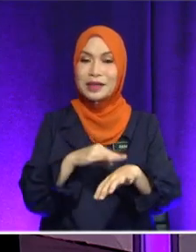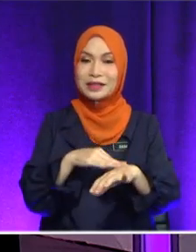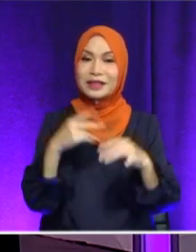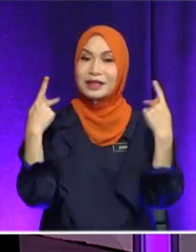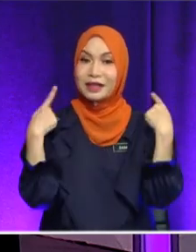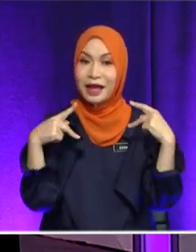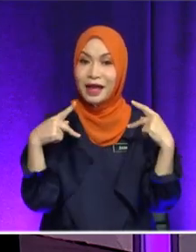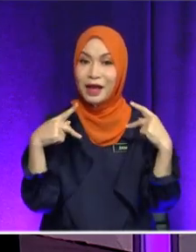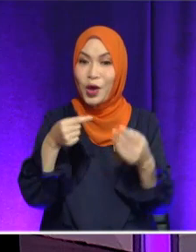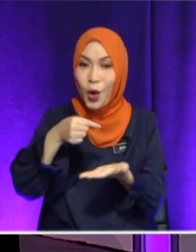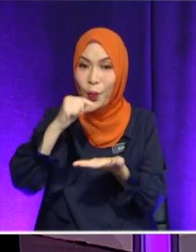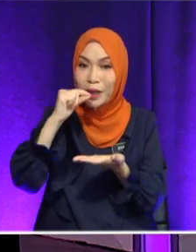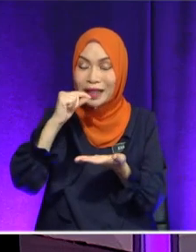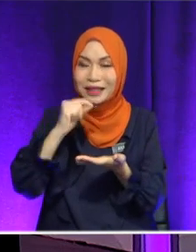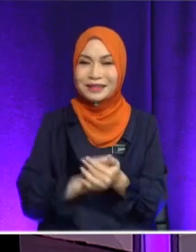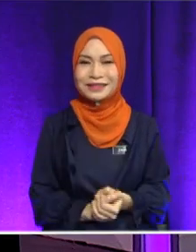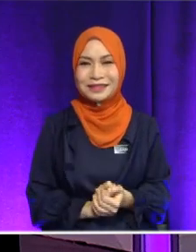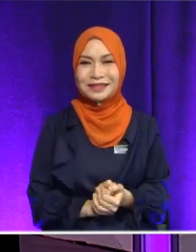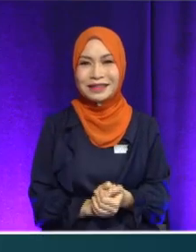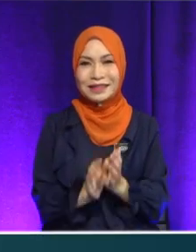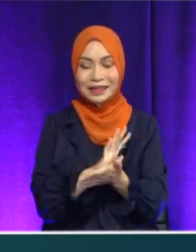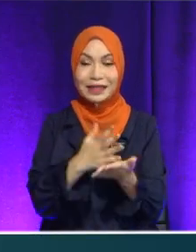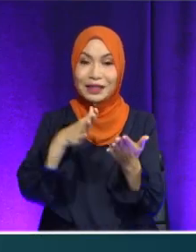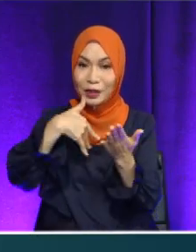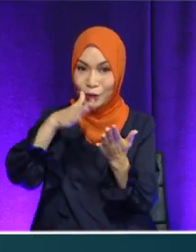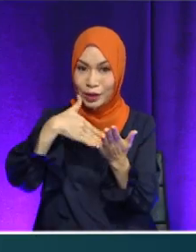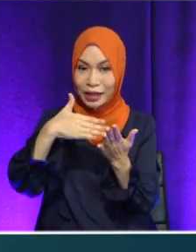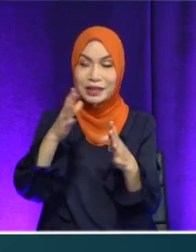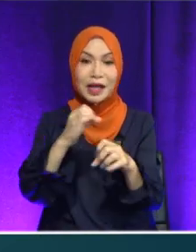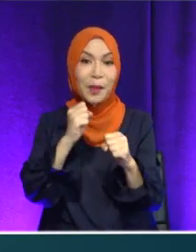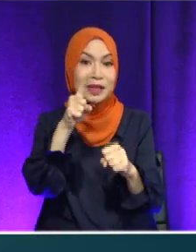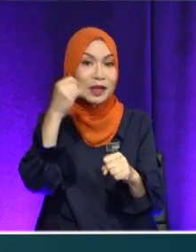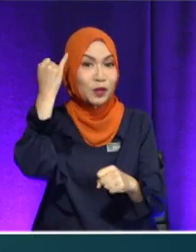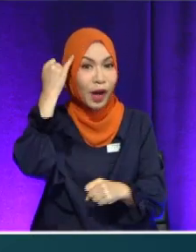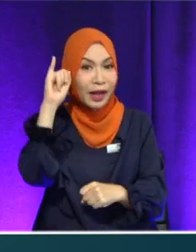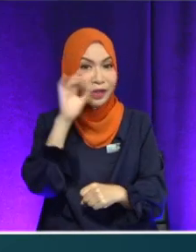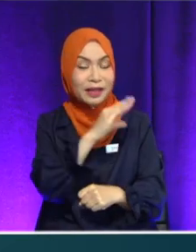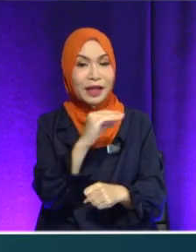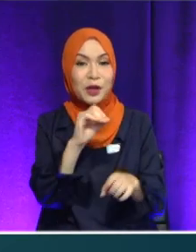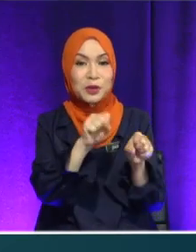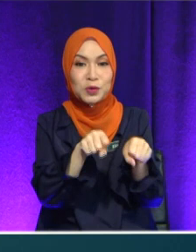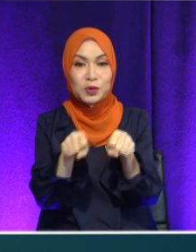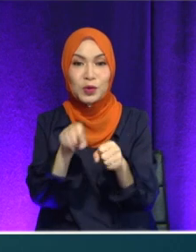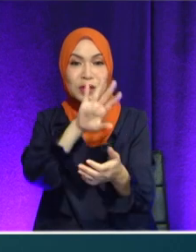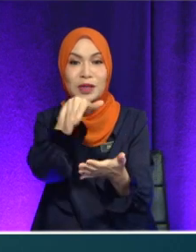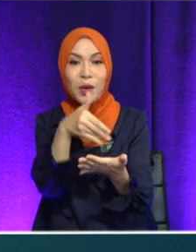dia telah melukis dia telah melukis dan mendapat ide disusun objek-objek itu